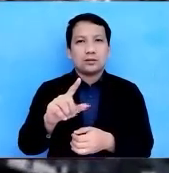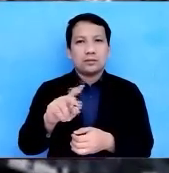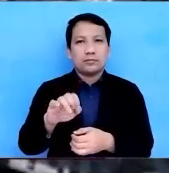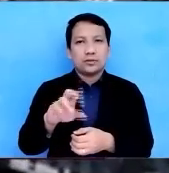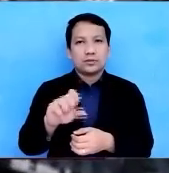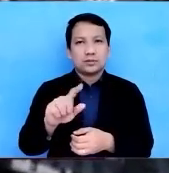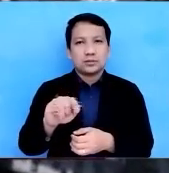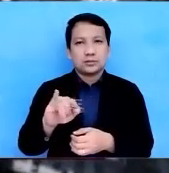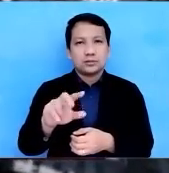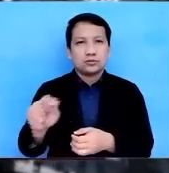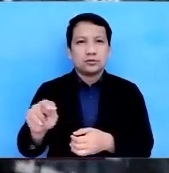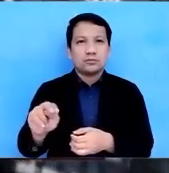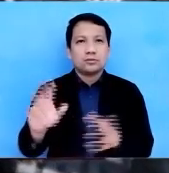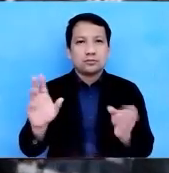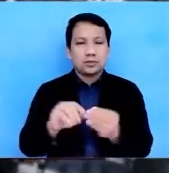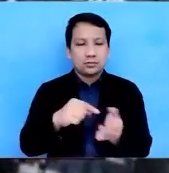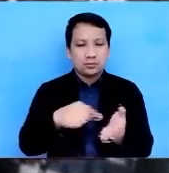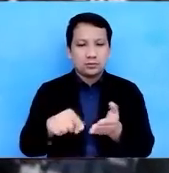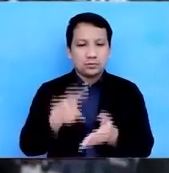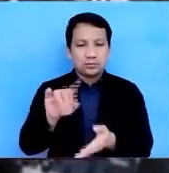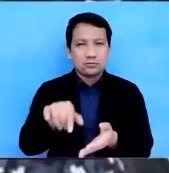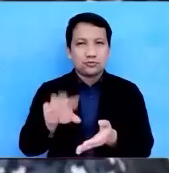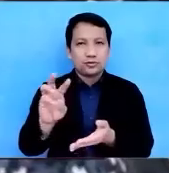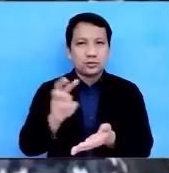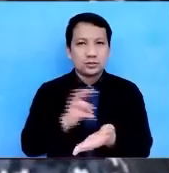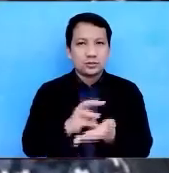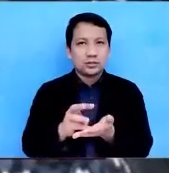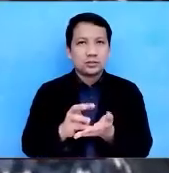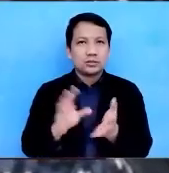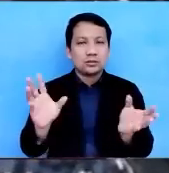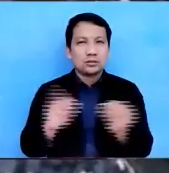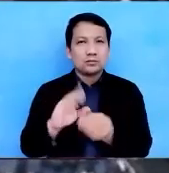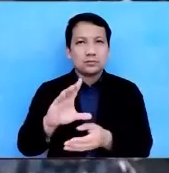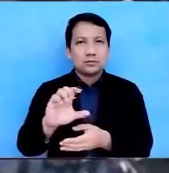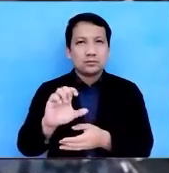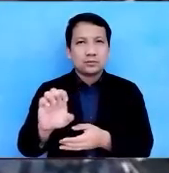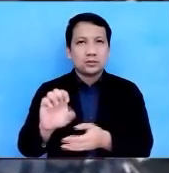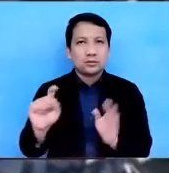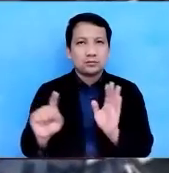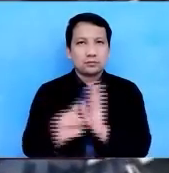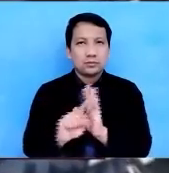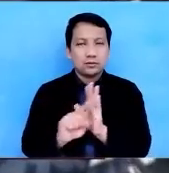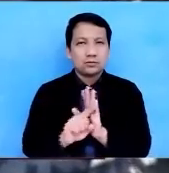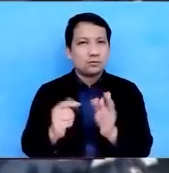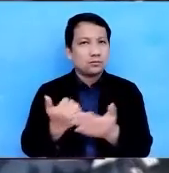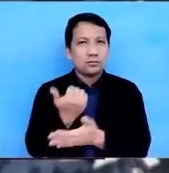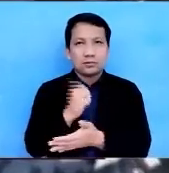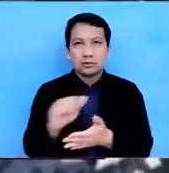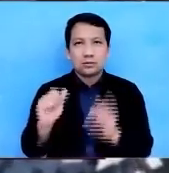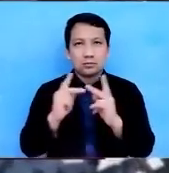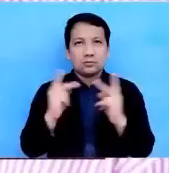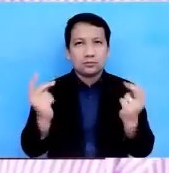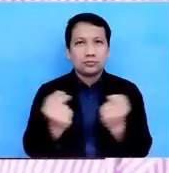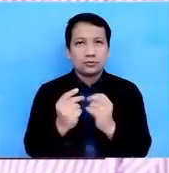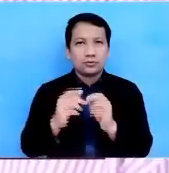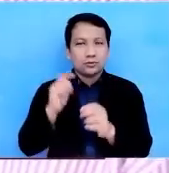ng 7.6 million pesos sa bawat kaso. Pinagbabawalan din siyang humawak ng anumang posisyon sa gobyerno habang ibinasura ang